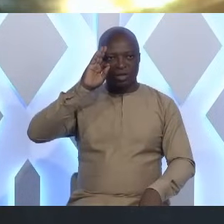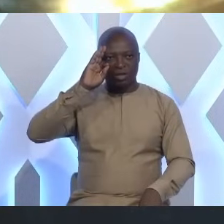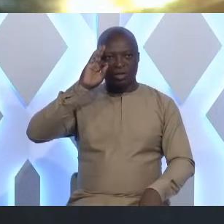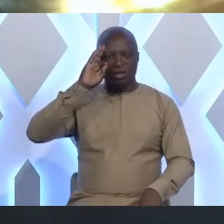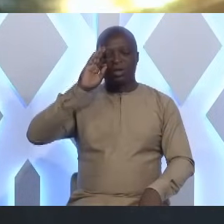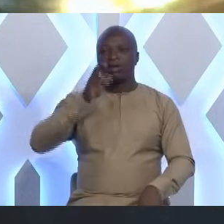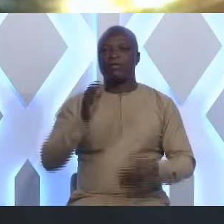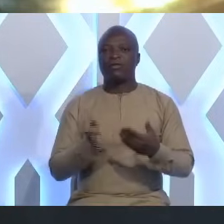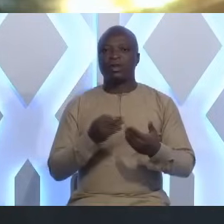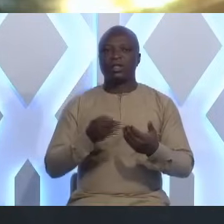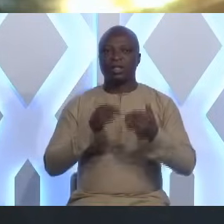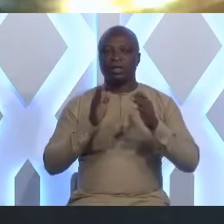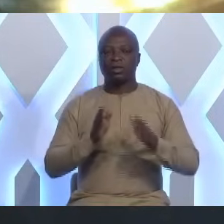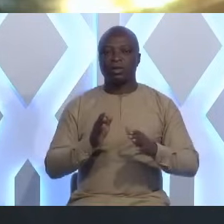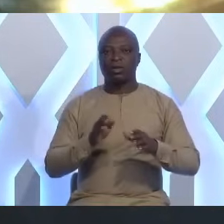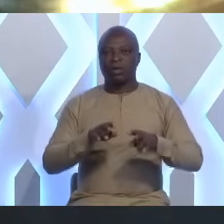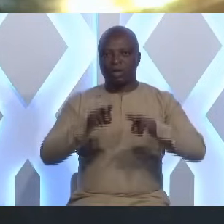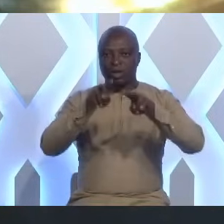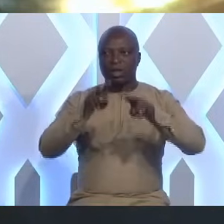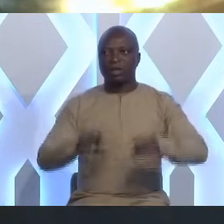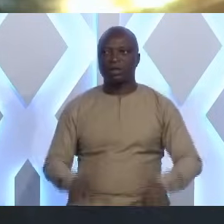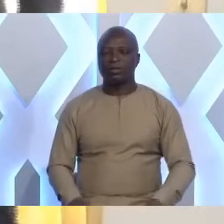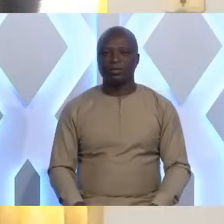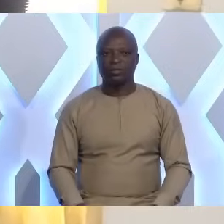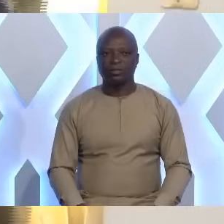un facilitateur. Marie-Ange Bida.